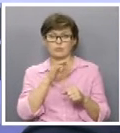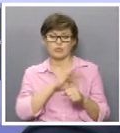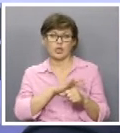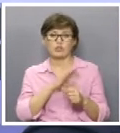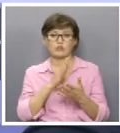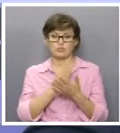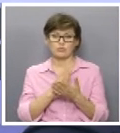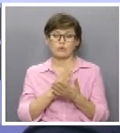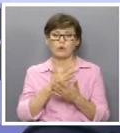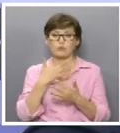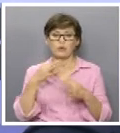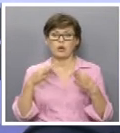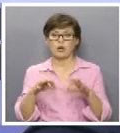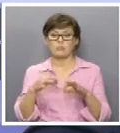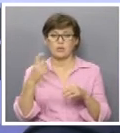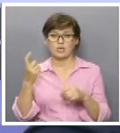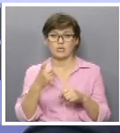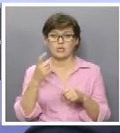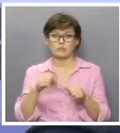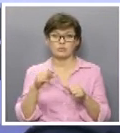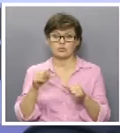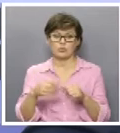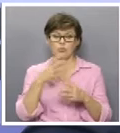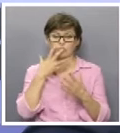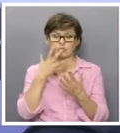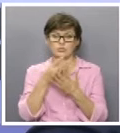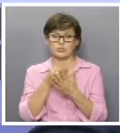Көп автокөлүк ээлери асиресе мынау өзүнүн